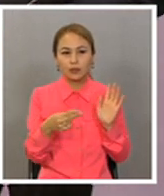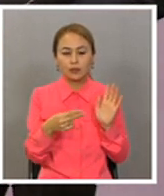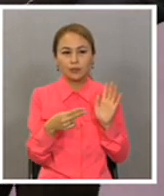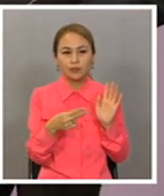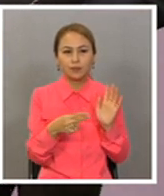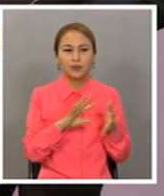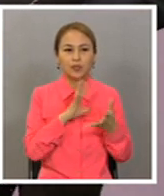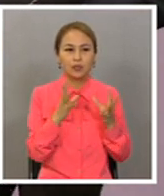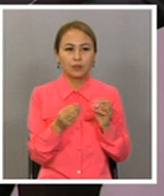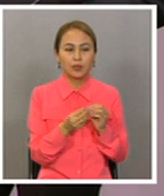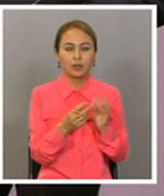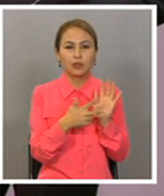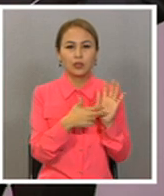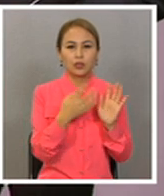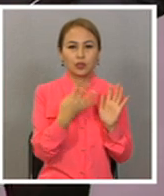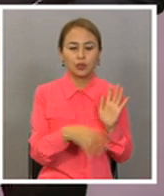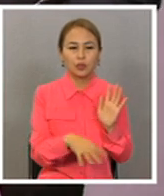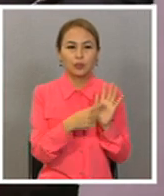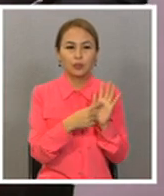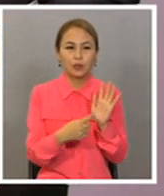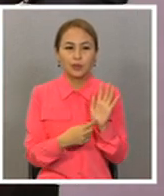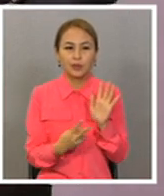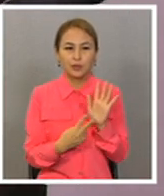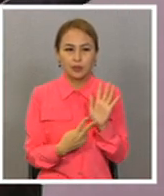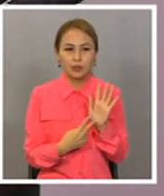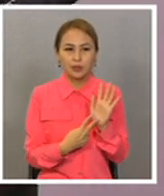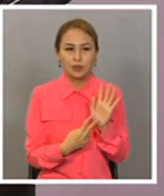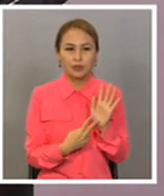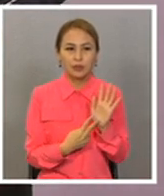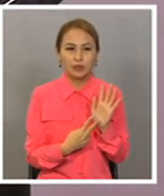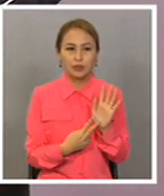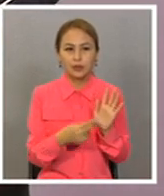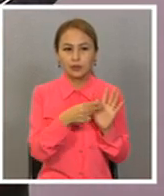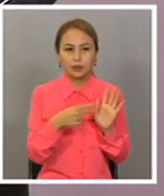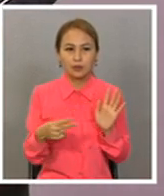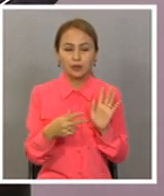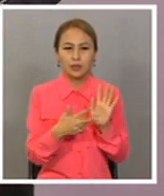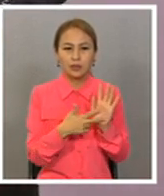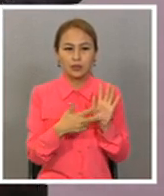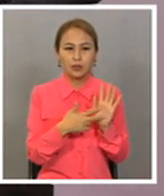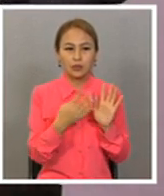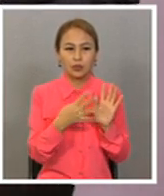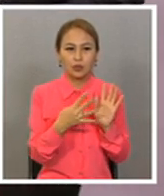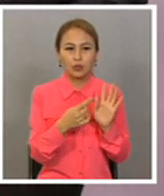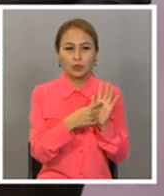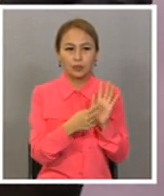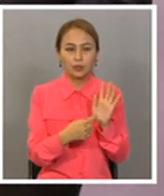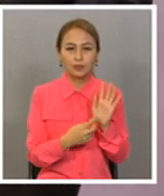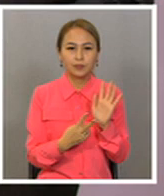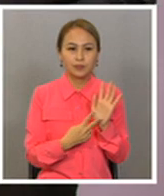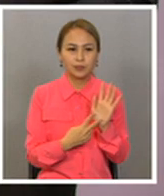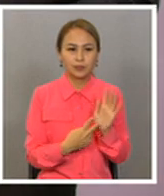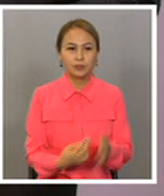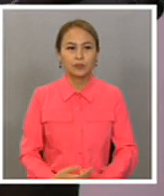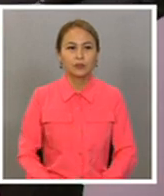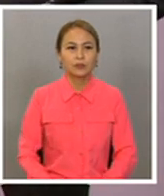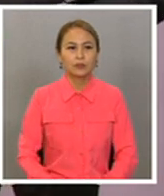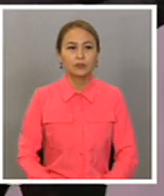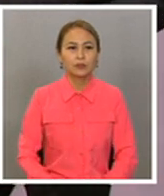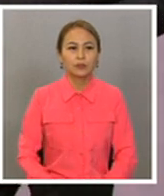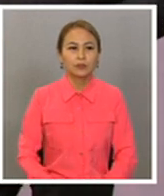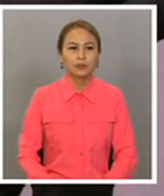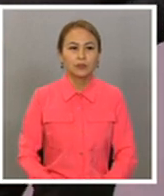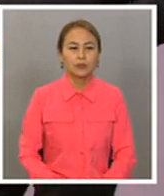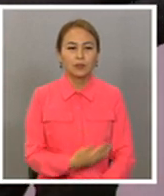Демек, 840 бен 7-нің бөліндісі тең 840 бен 7-нің бөліндісіне.